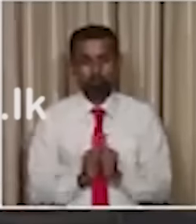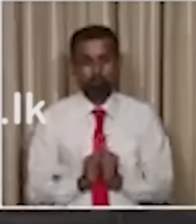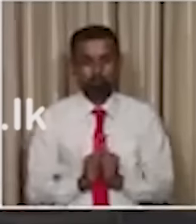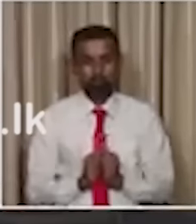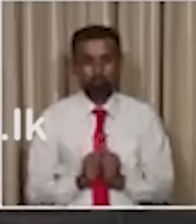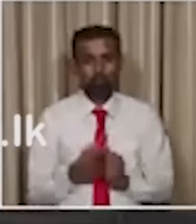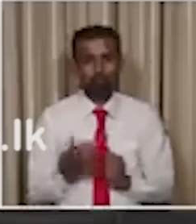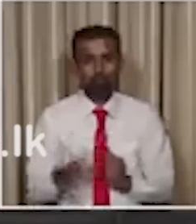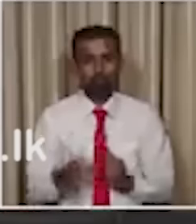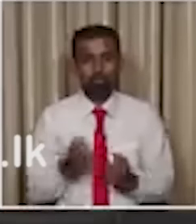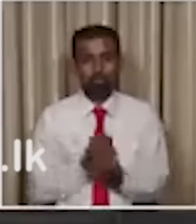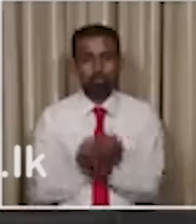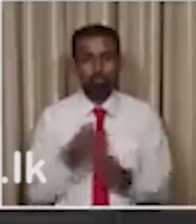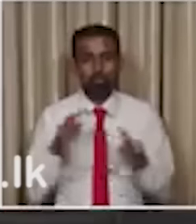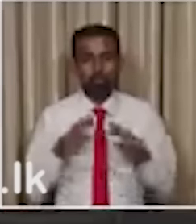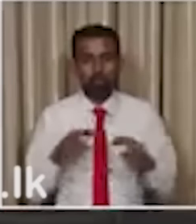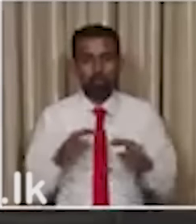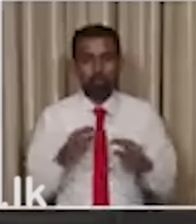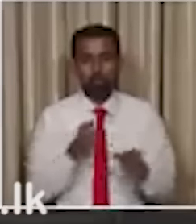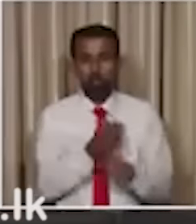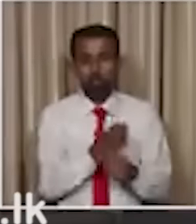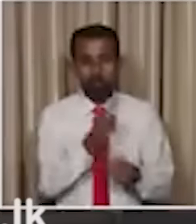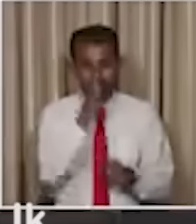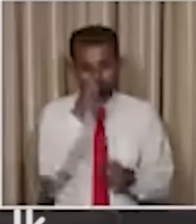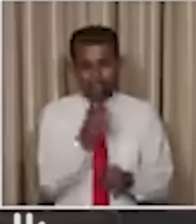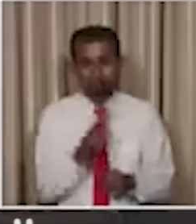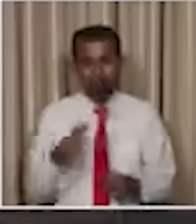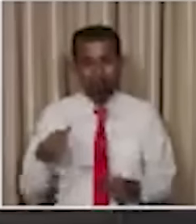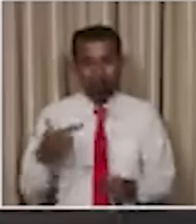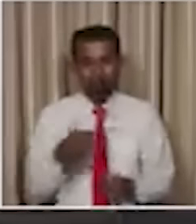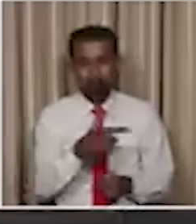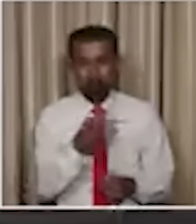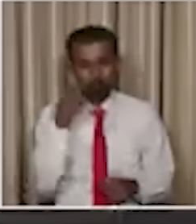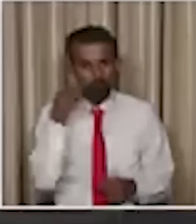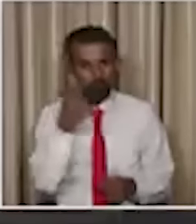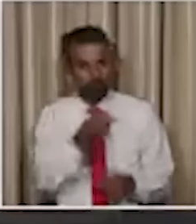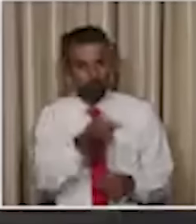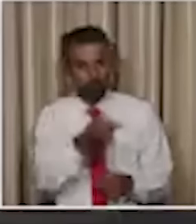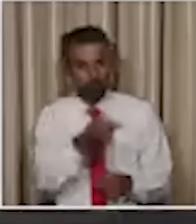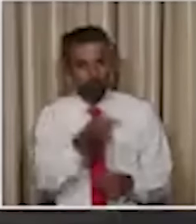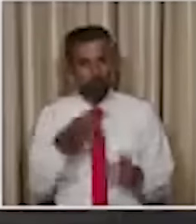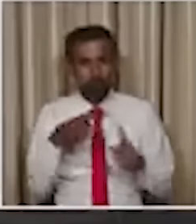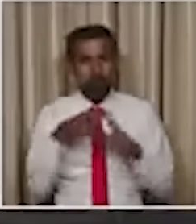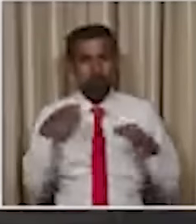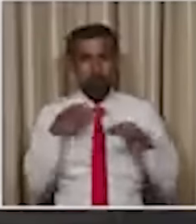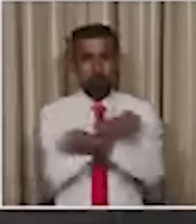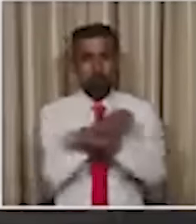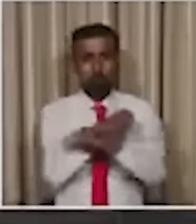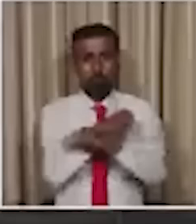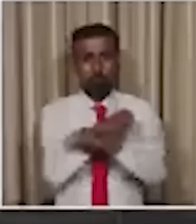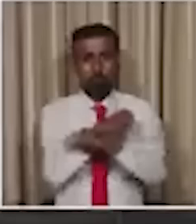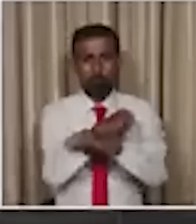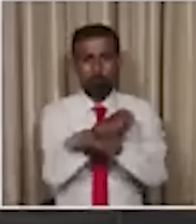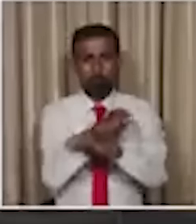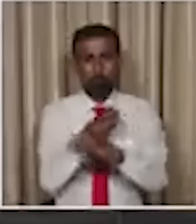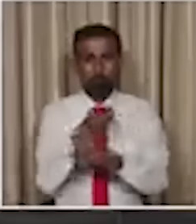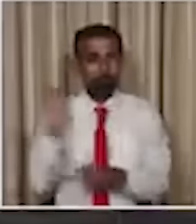සිදු කර ඇති පොලිස් පරීක්ෂක ගාමින් නිලධාරියා මෙම විසිතුරු මසුන් පිළිබඳව කටුනායක ගුවන්තොටුපළ වෙතින් පරීක්ෂා